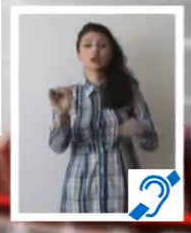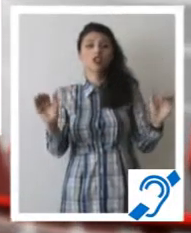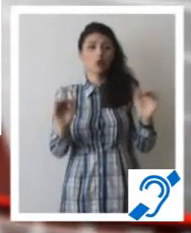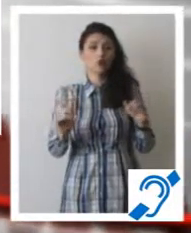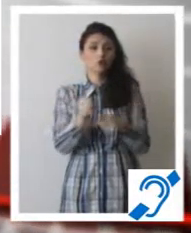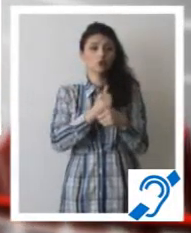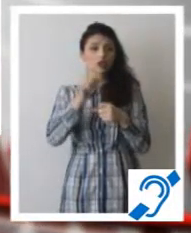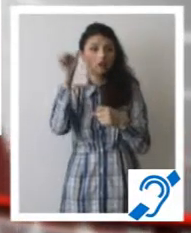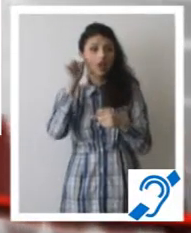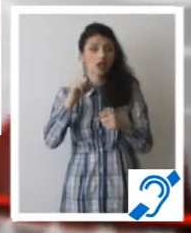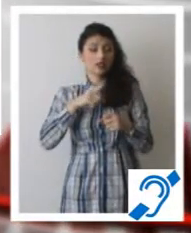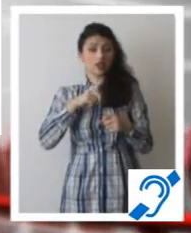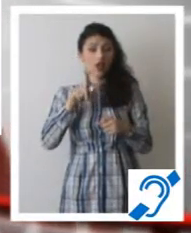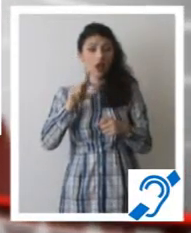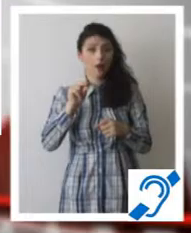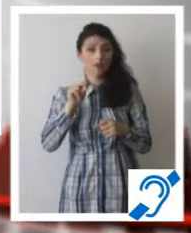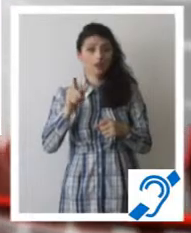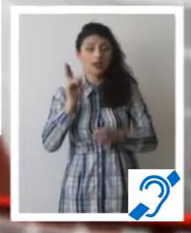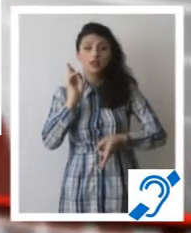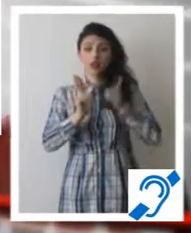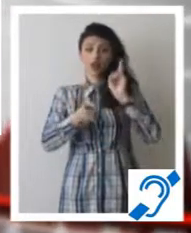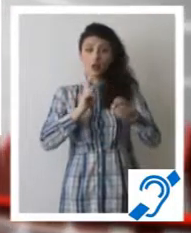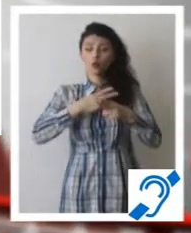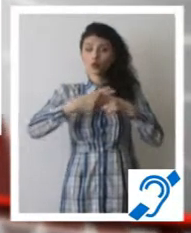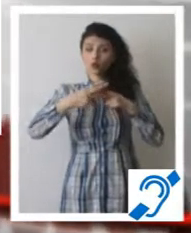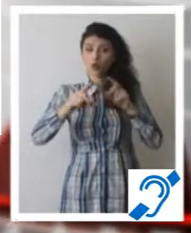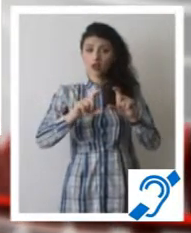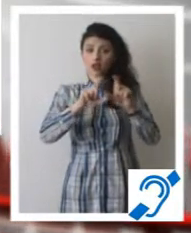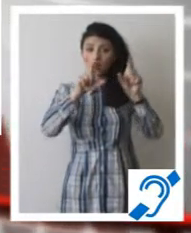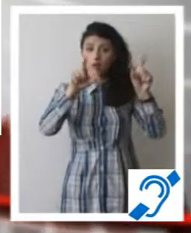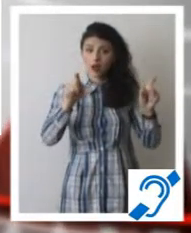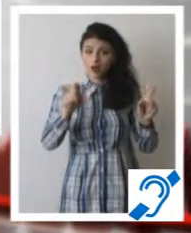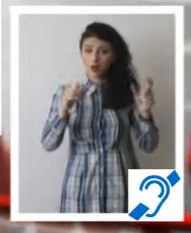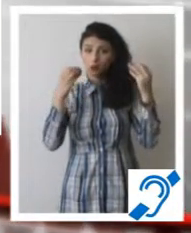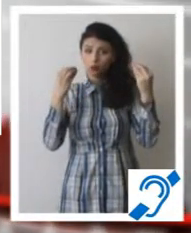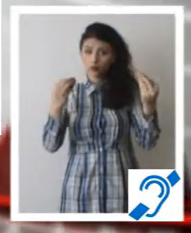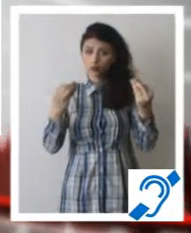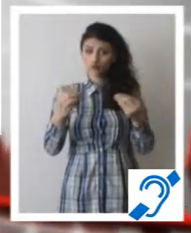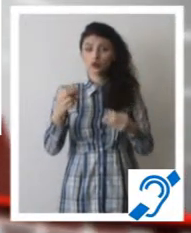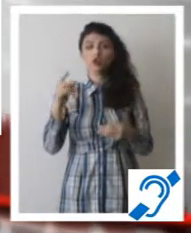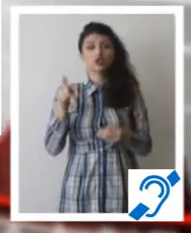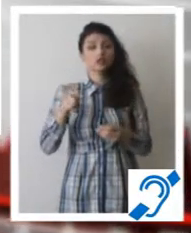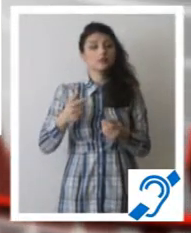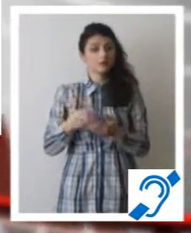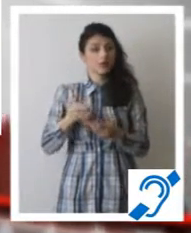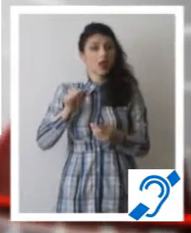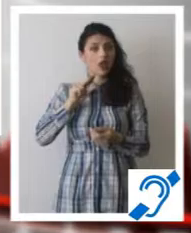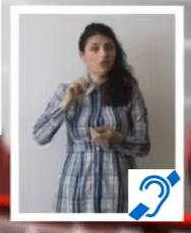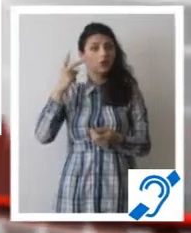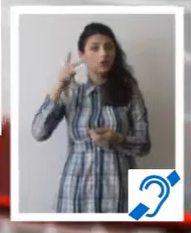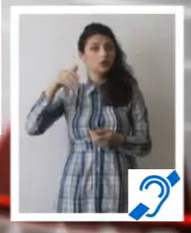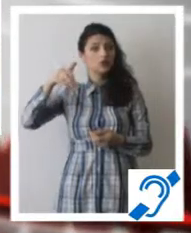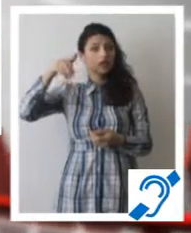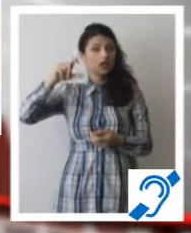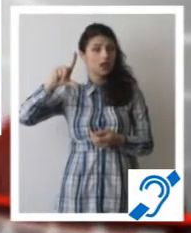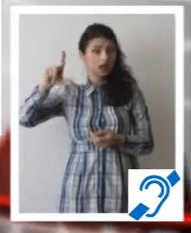județul Argeș, este lapte tratat termic UHT, ambalat în ambalaj carton multistrat 200 de mililitri. Fabricație SC Simultan